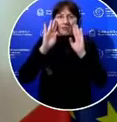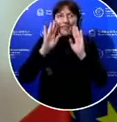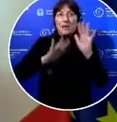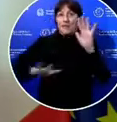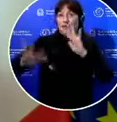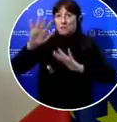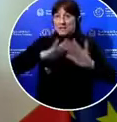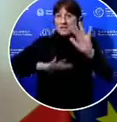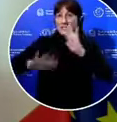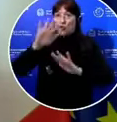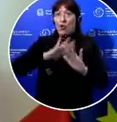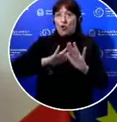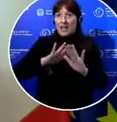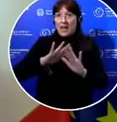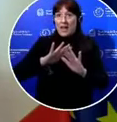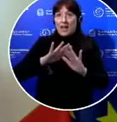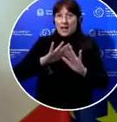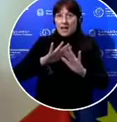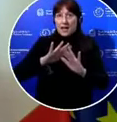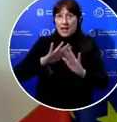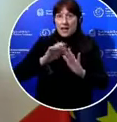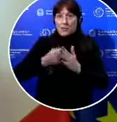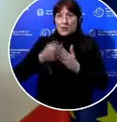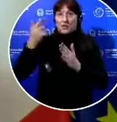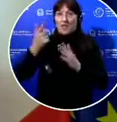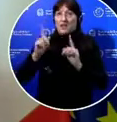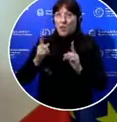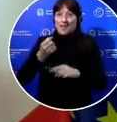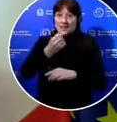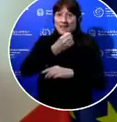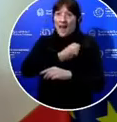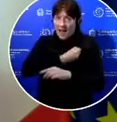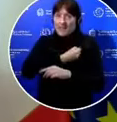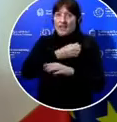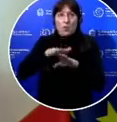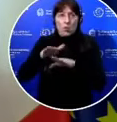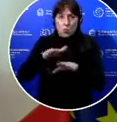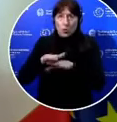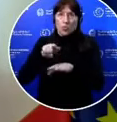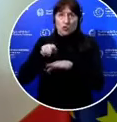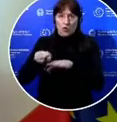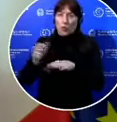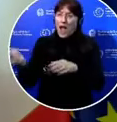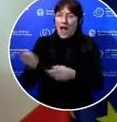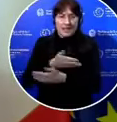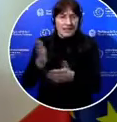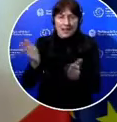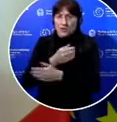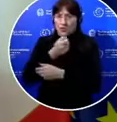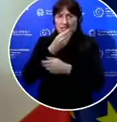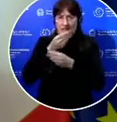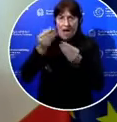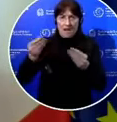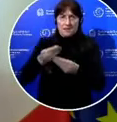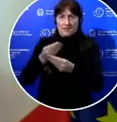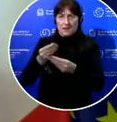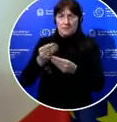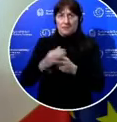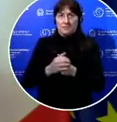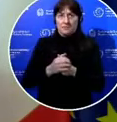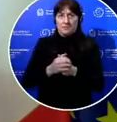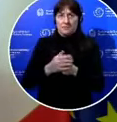informazione sui danni dell'utilizzo di qualsivoglia tipo di sostanza, confondendo in un dibattito che